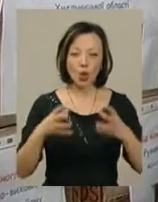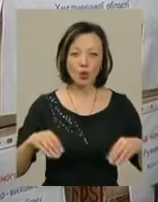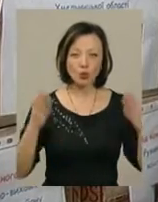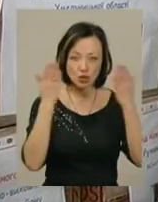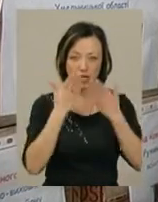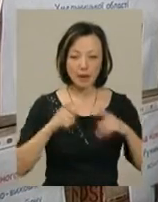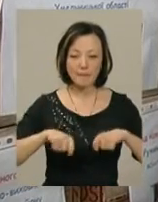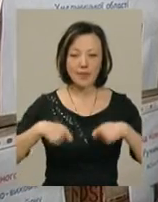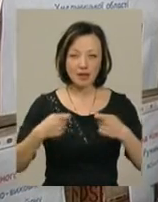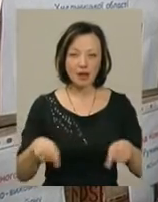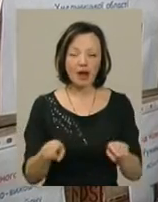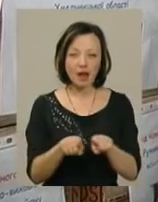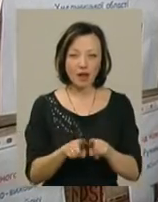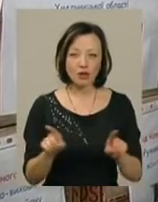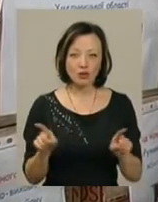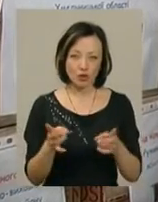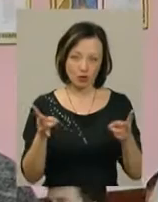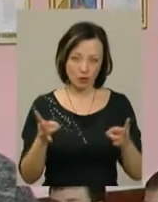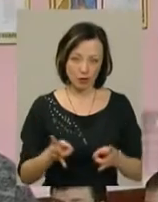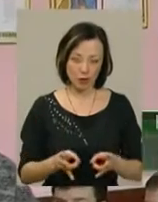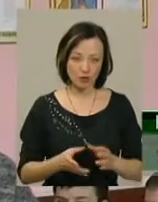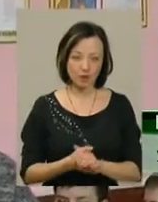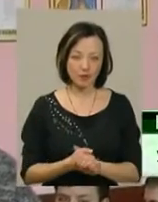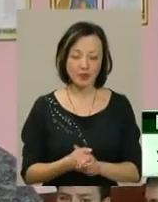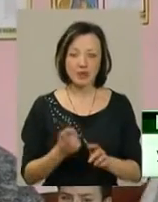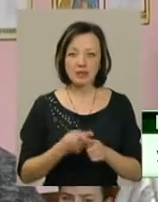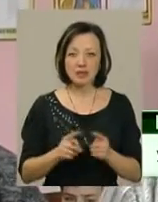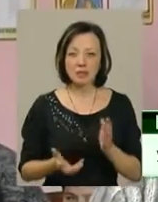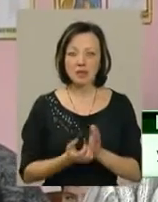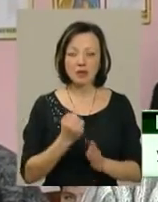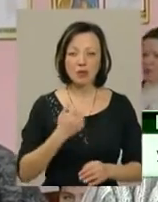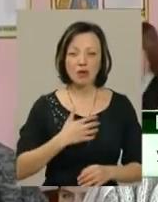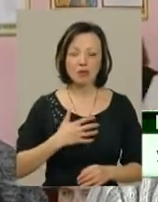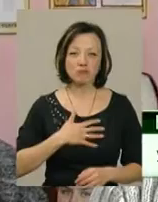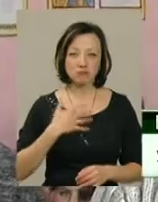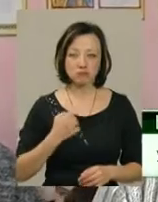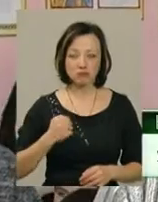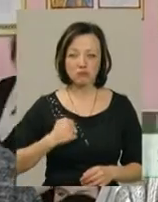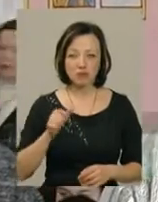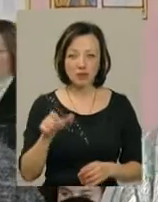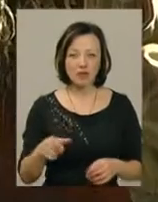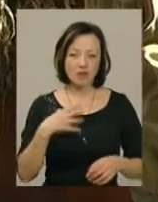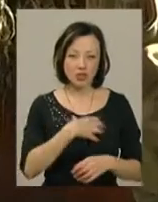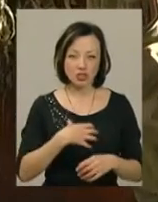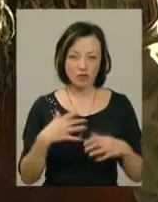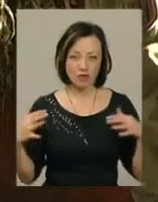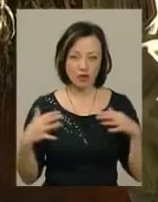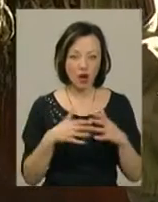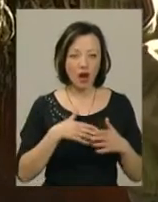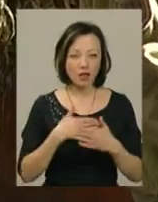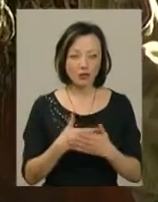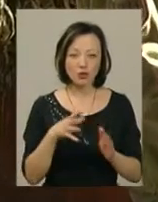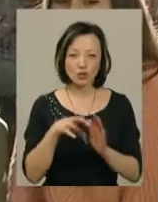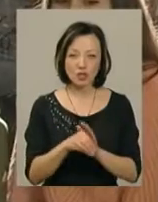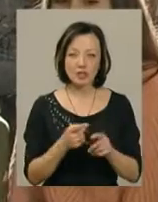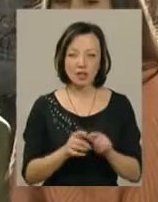і все передавали таке, що необхідно. Це підтримує бойовий дух солдат, який є так важливий на фронті. Активно долучилися